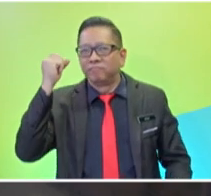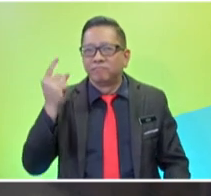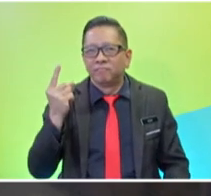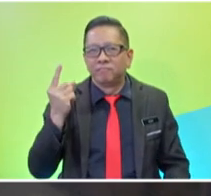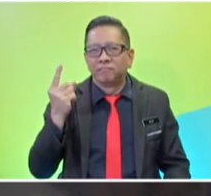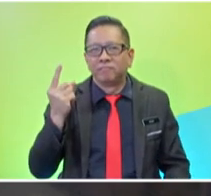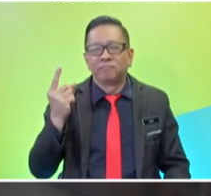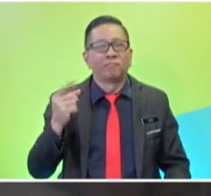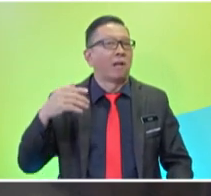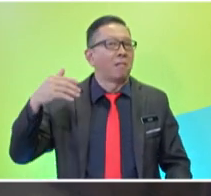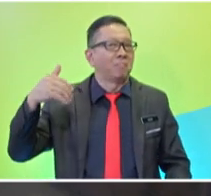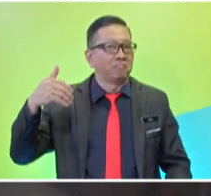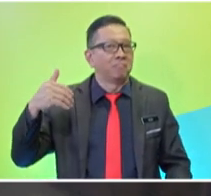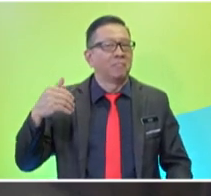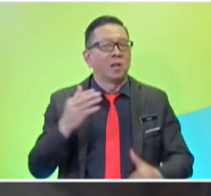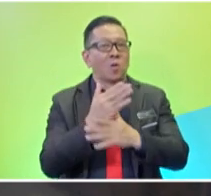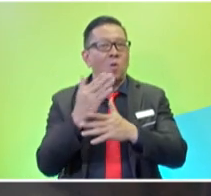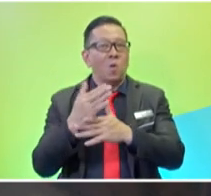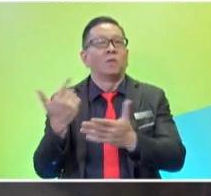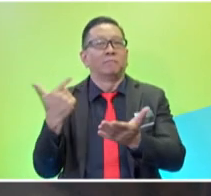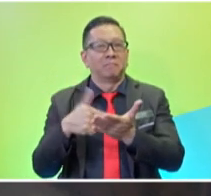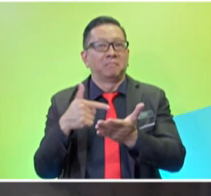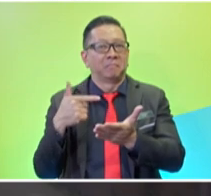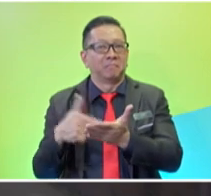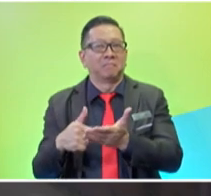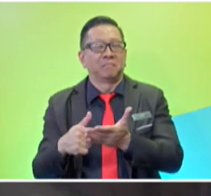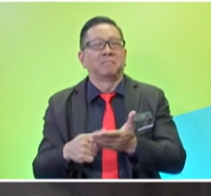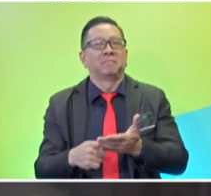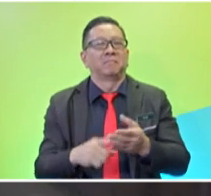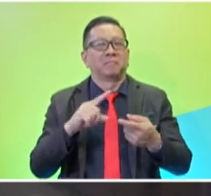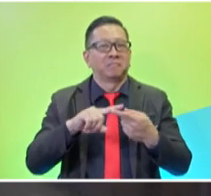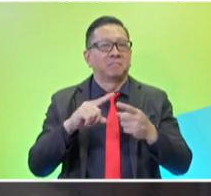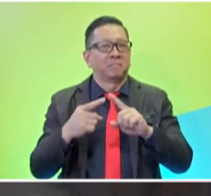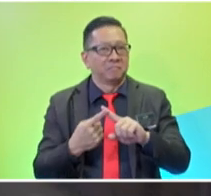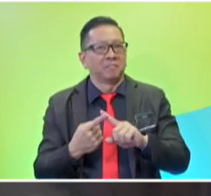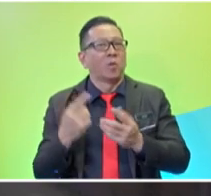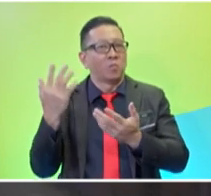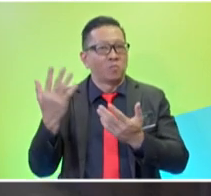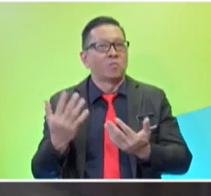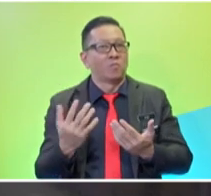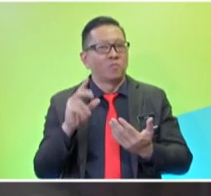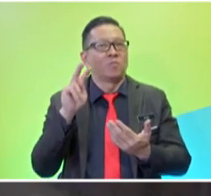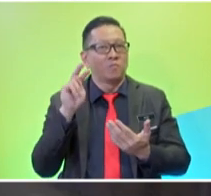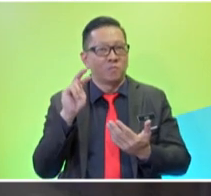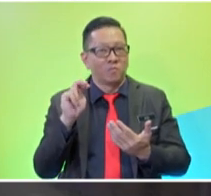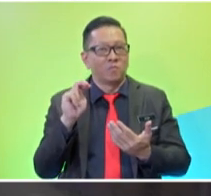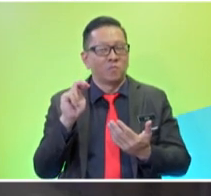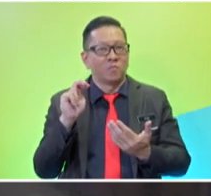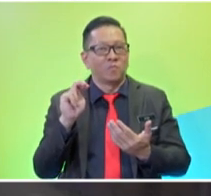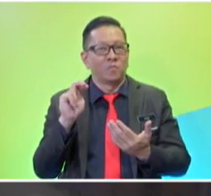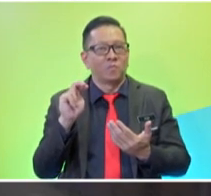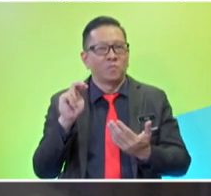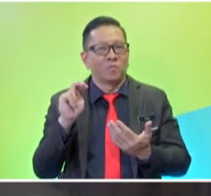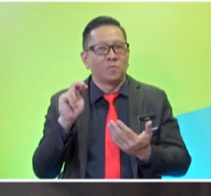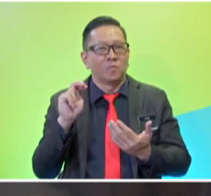lebih banyak lagi Eh jadi tidak pesen yang menarik jadi kawan-kawan jangan kemana untuk rendah di didik